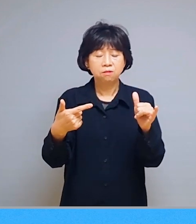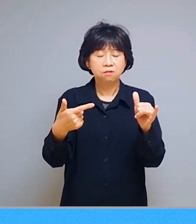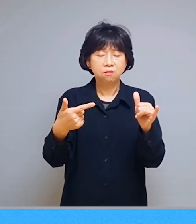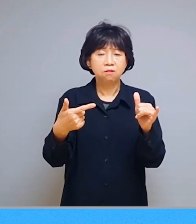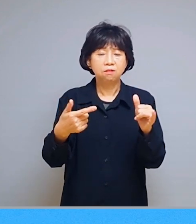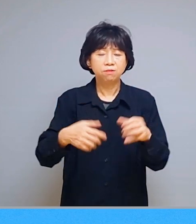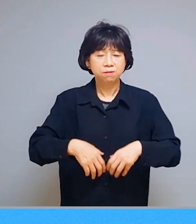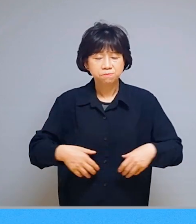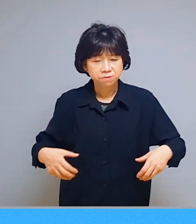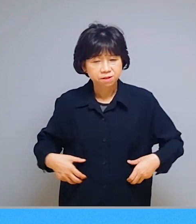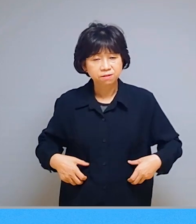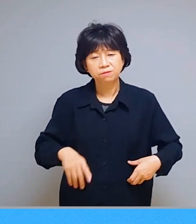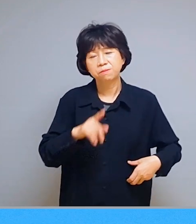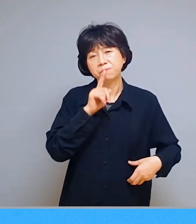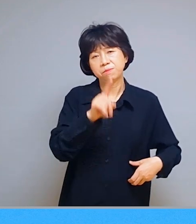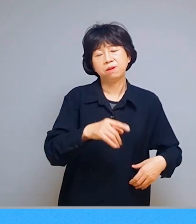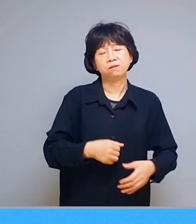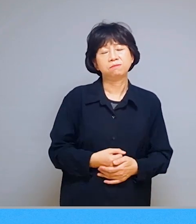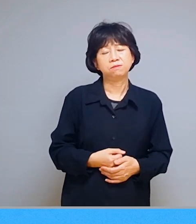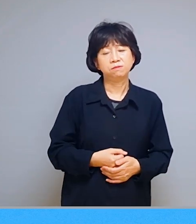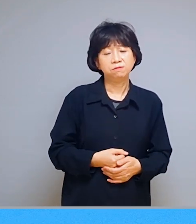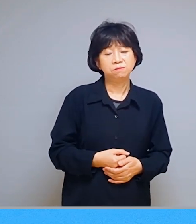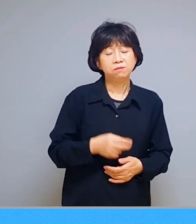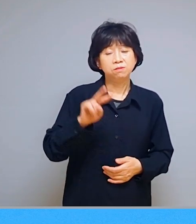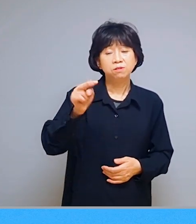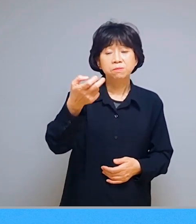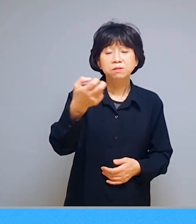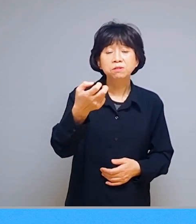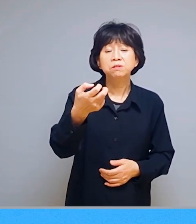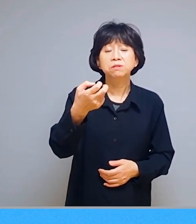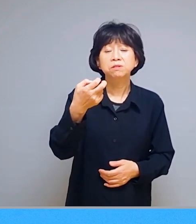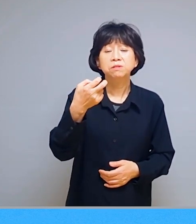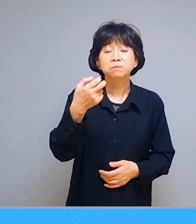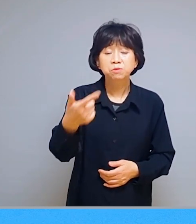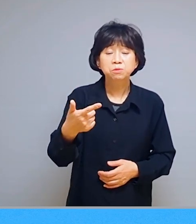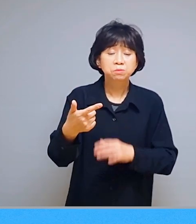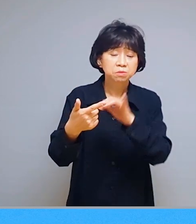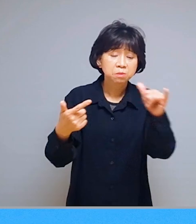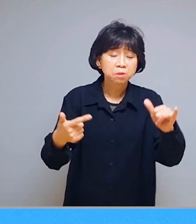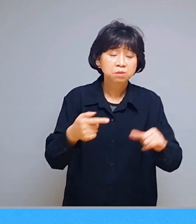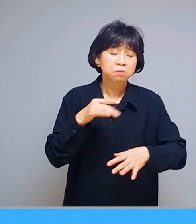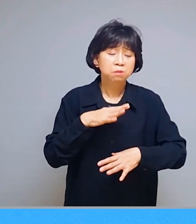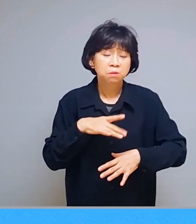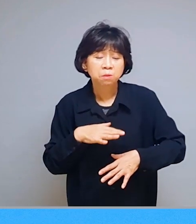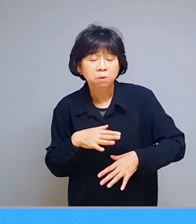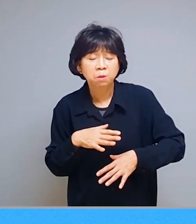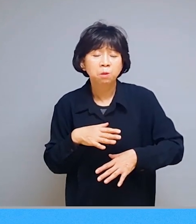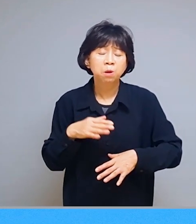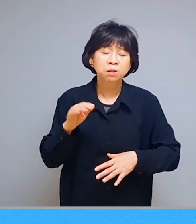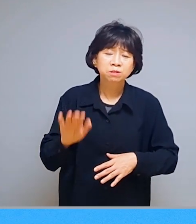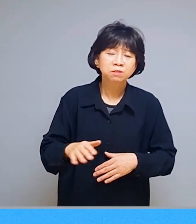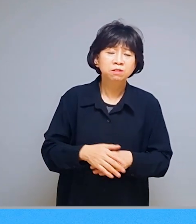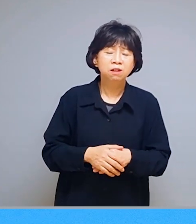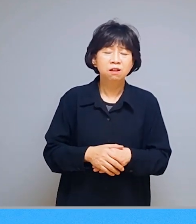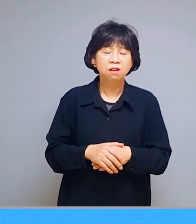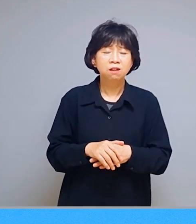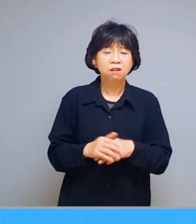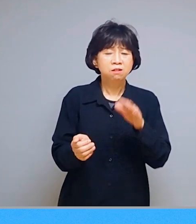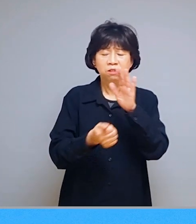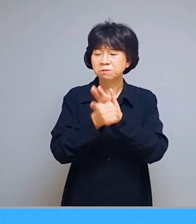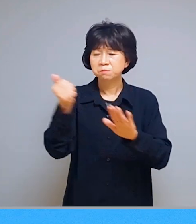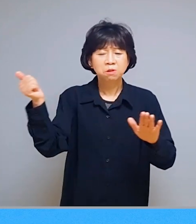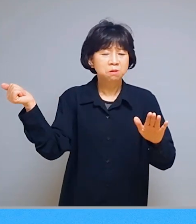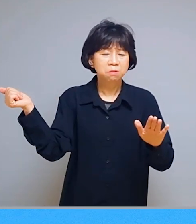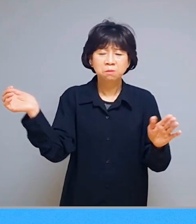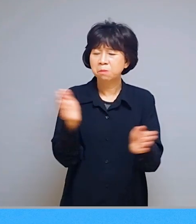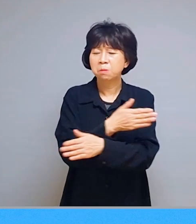담대하게 지금 두려워 벌벌 떨고 있는데 이제 구원의 여망마저 다 없는 살 길이 막막한